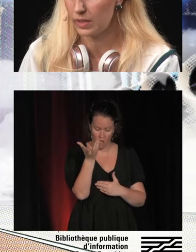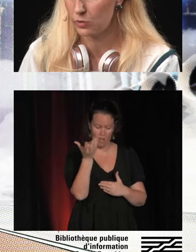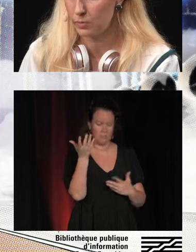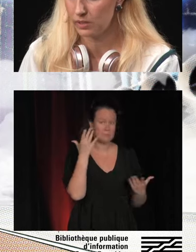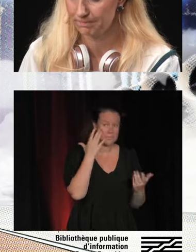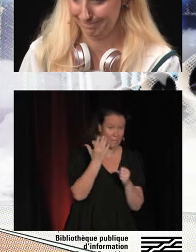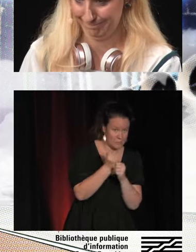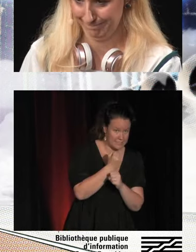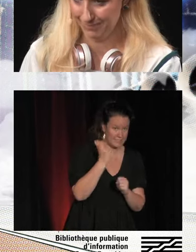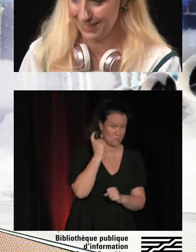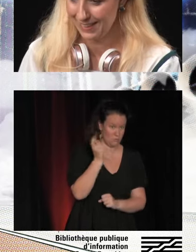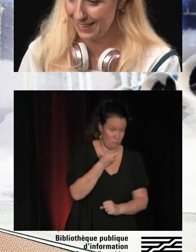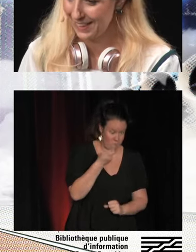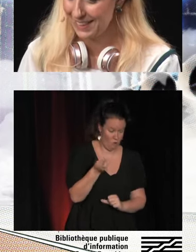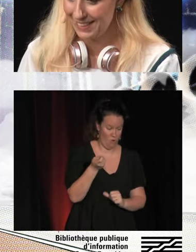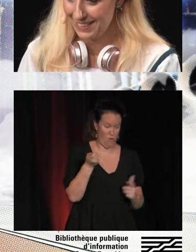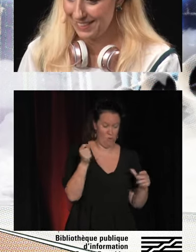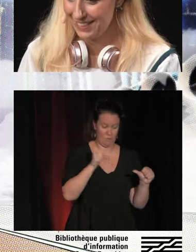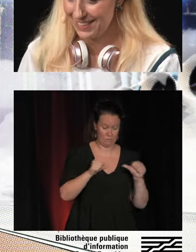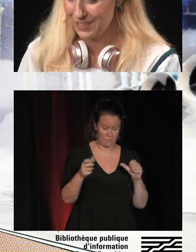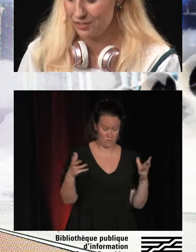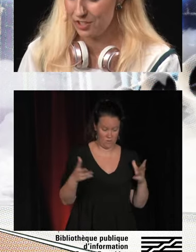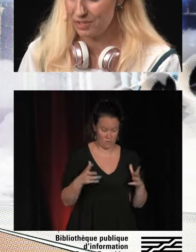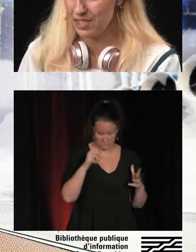je me débrouille correctement...